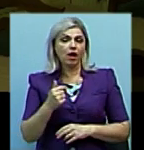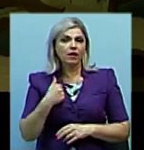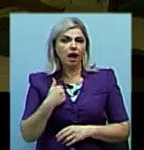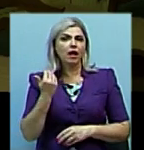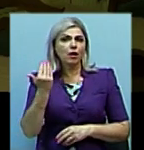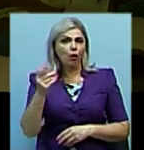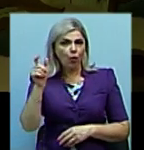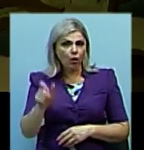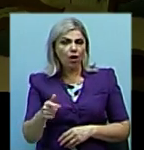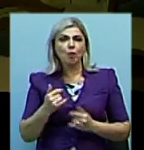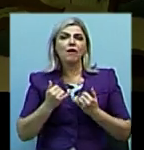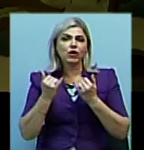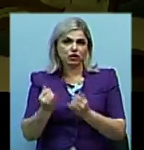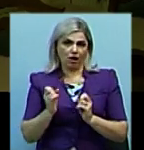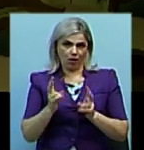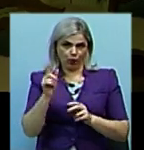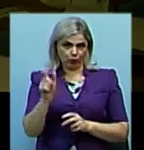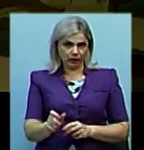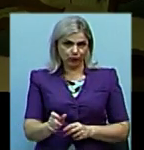його поважаю як людину.